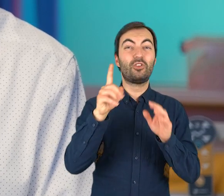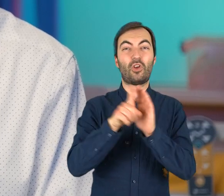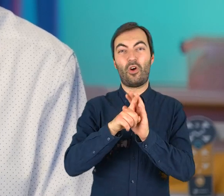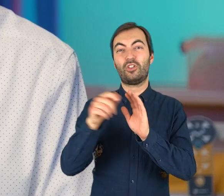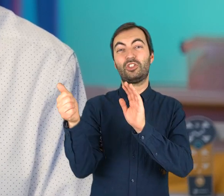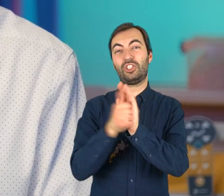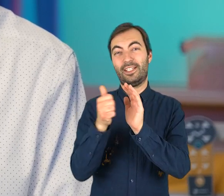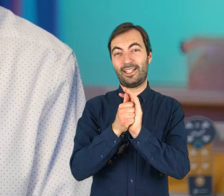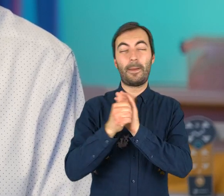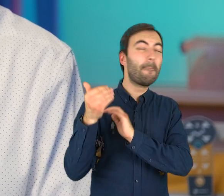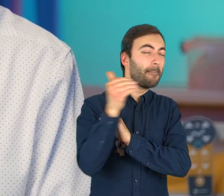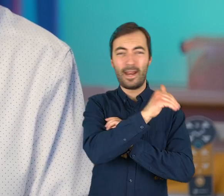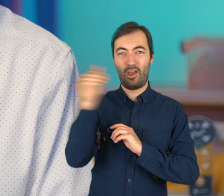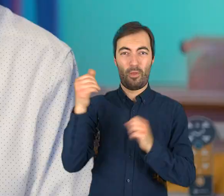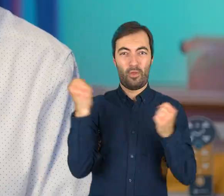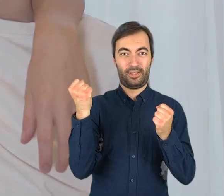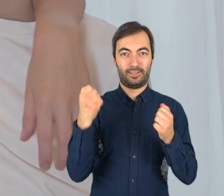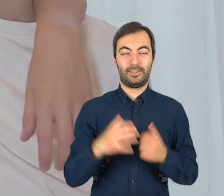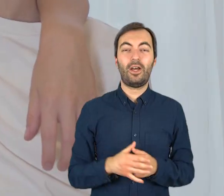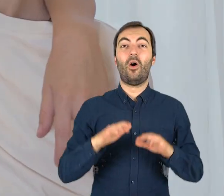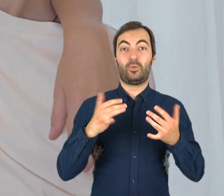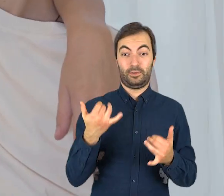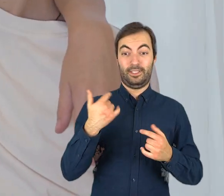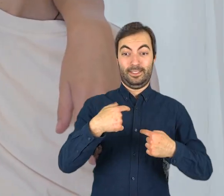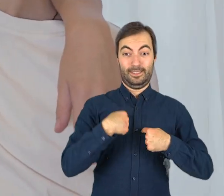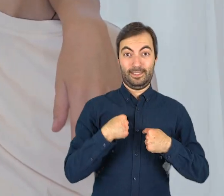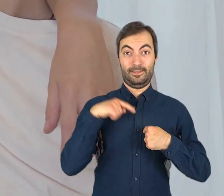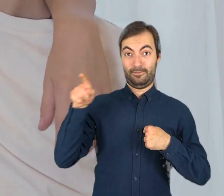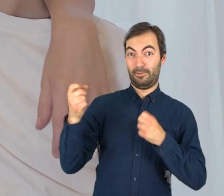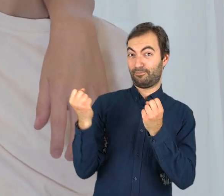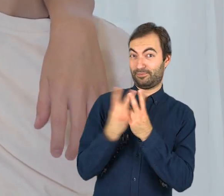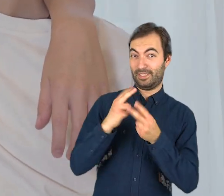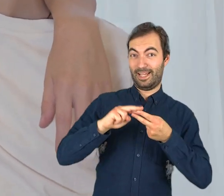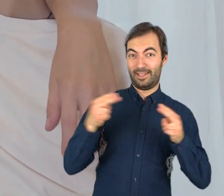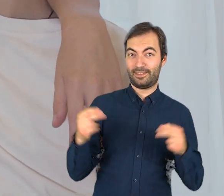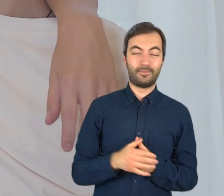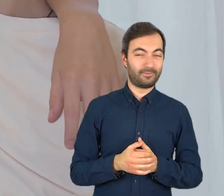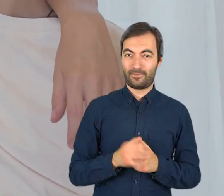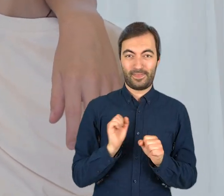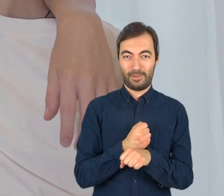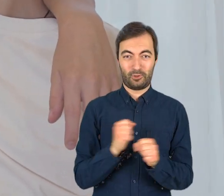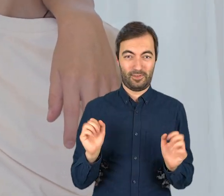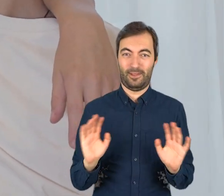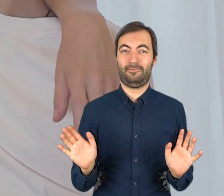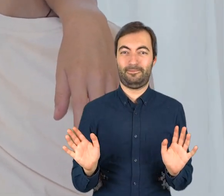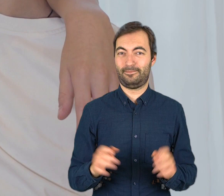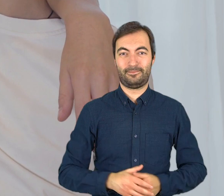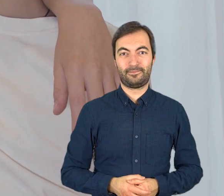podniesione do 16-milionowej potęgi. Szansa, że ktoś ma dokładnie taki sam genom jak my, jest więc